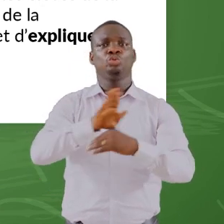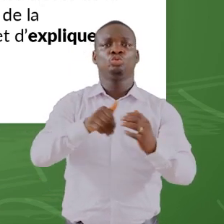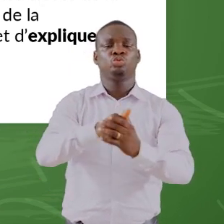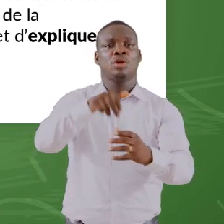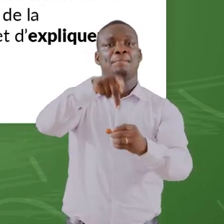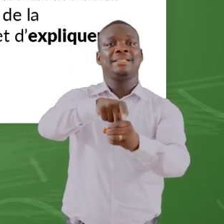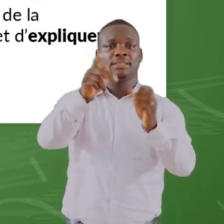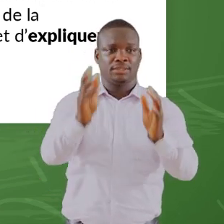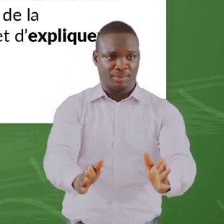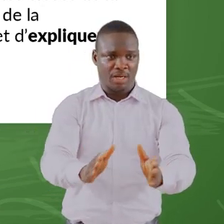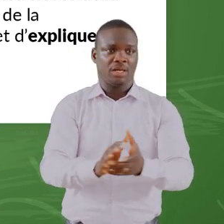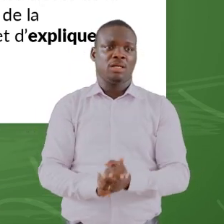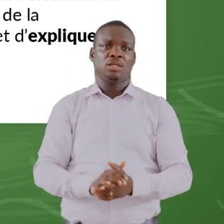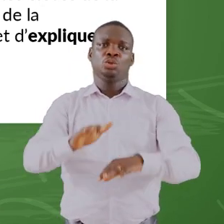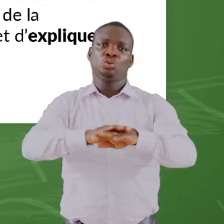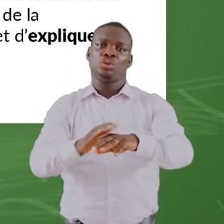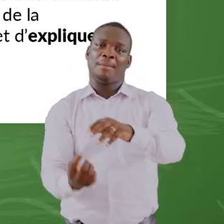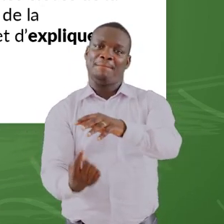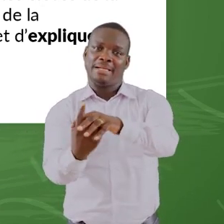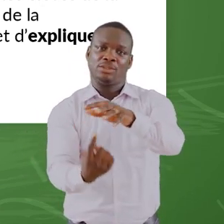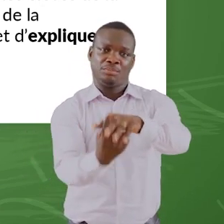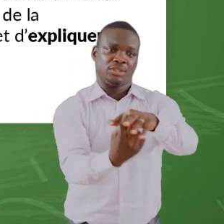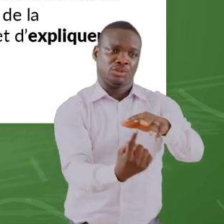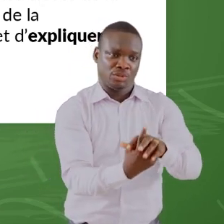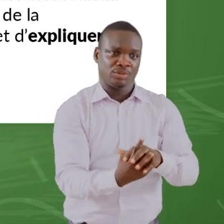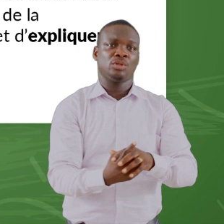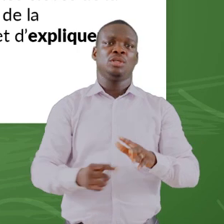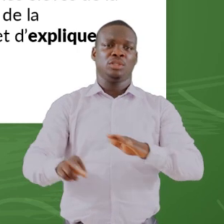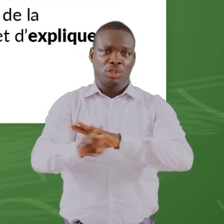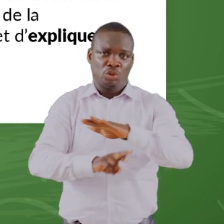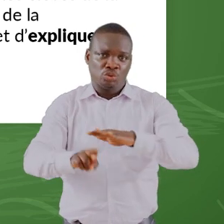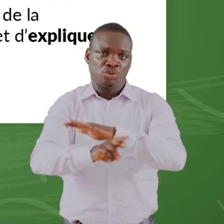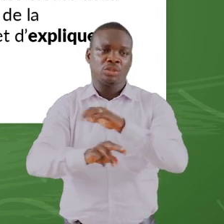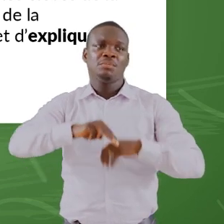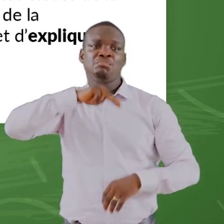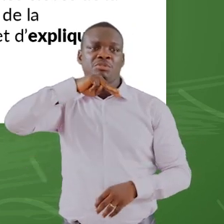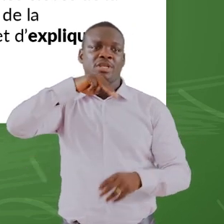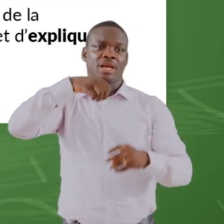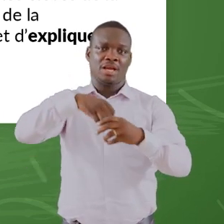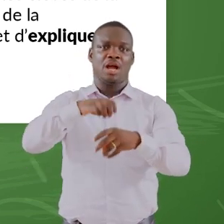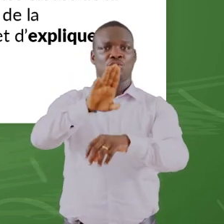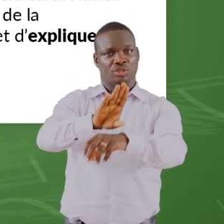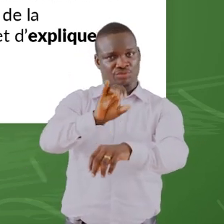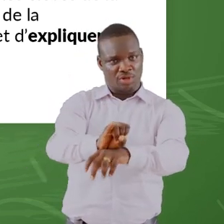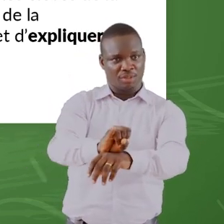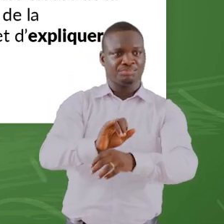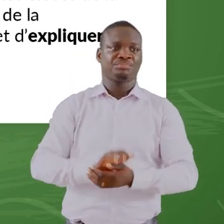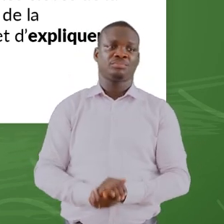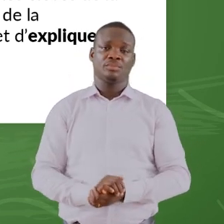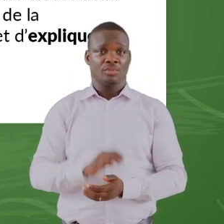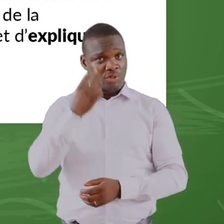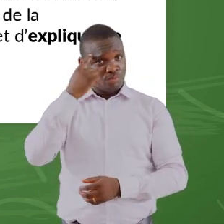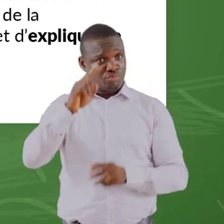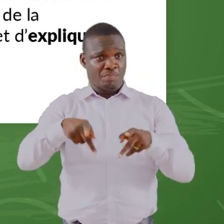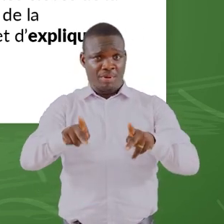l'auditoire sur la mise en place des ressources minières en Côte d'Ivoire. Pour